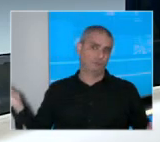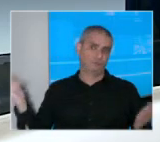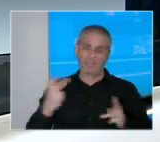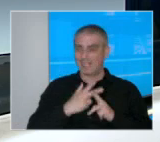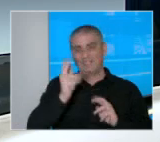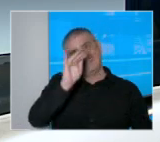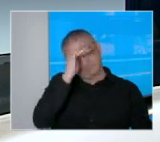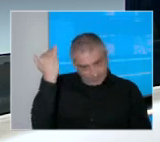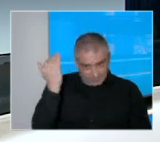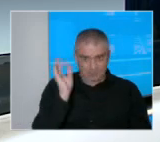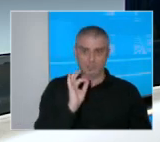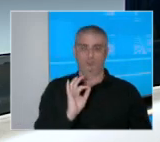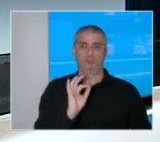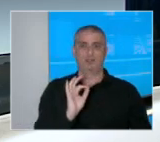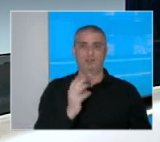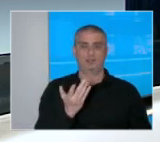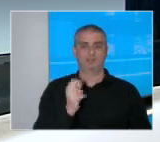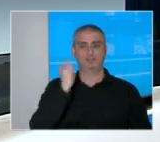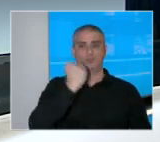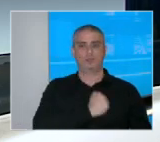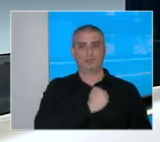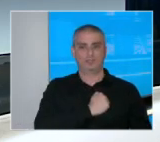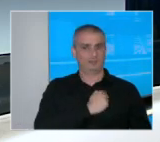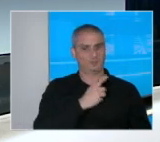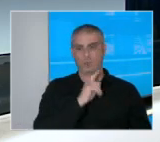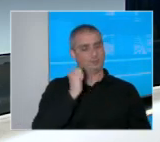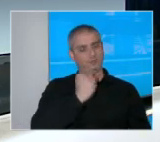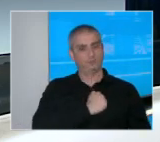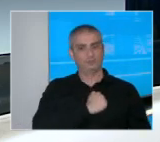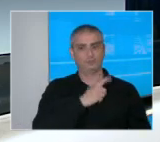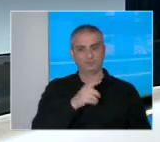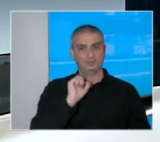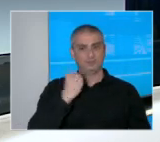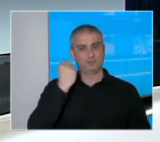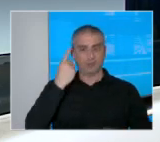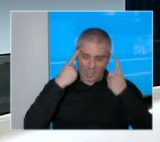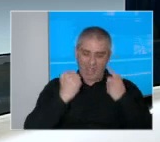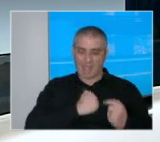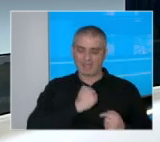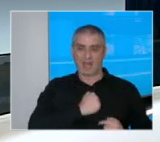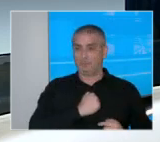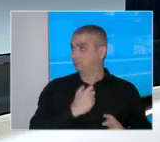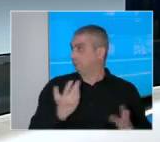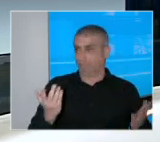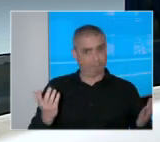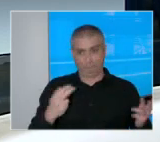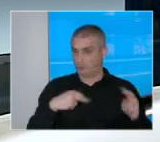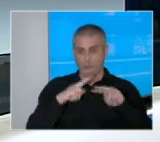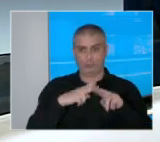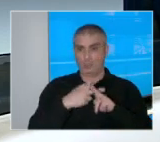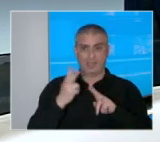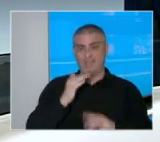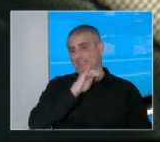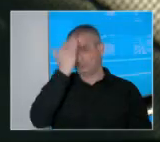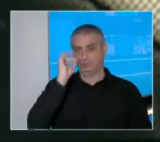הכי קיצוני של הציונות הדתית. אז זו לא הציונות הדתית, זו הציונות החרדלית. א', אני לא חושב שנשארנו רק עם הצד